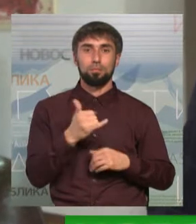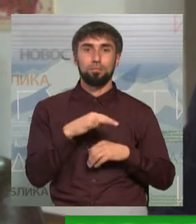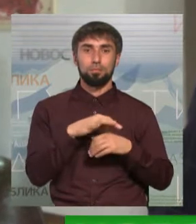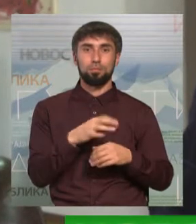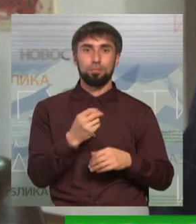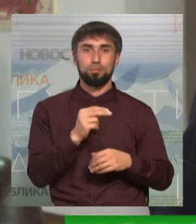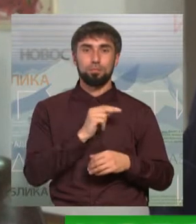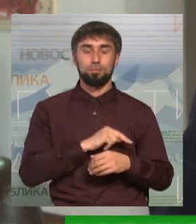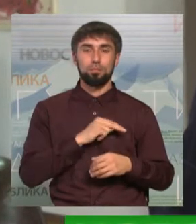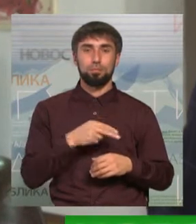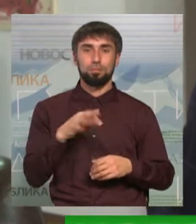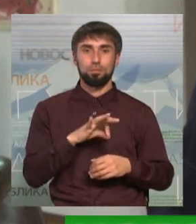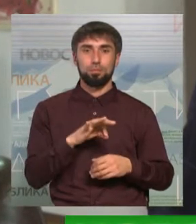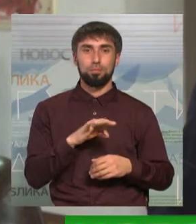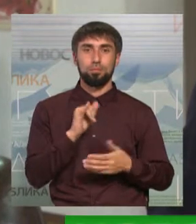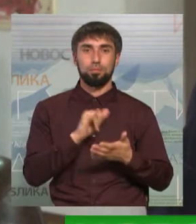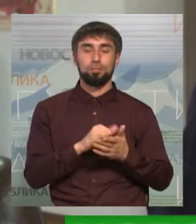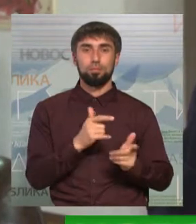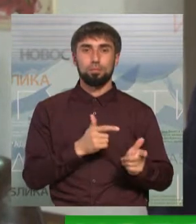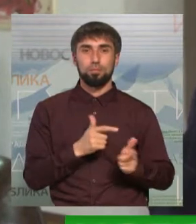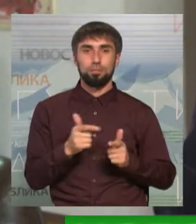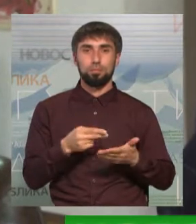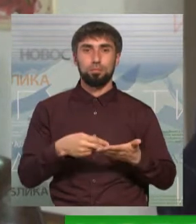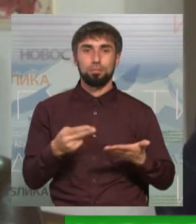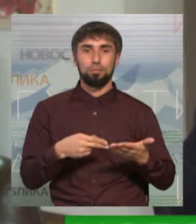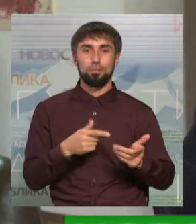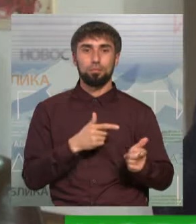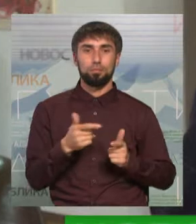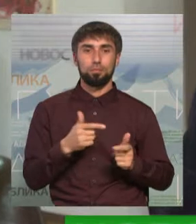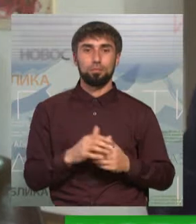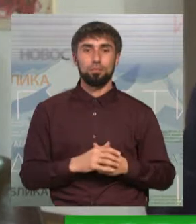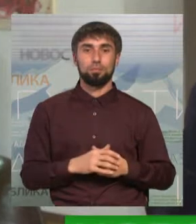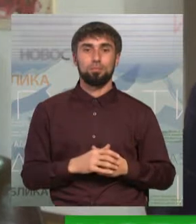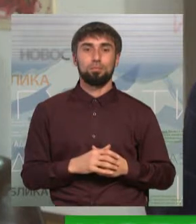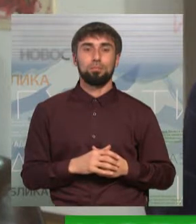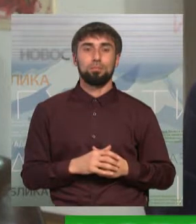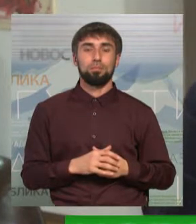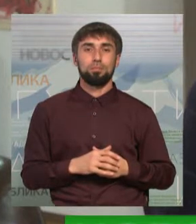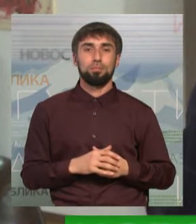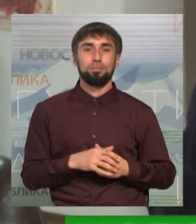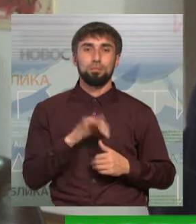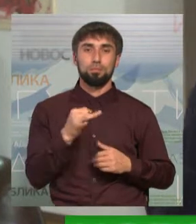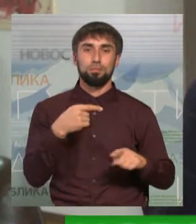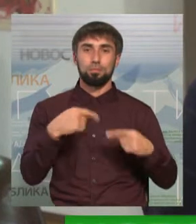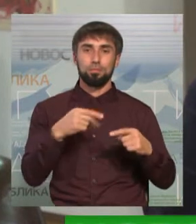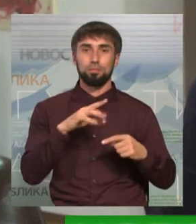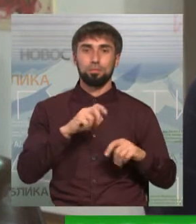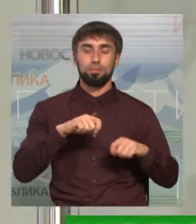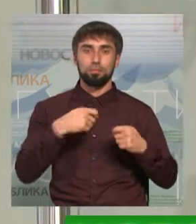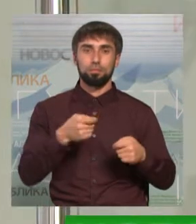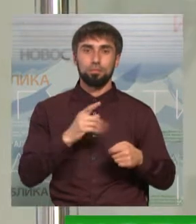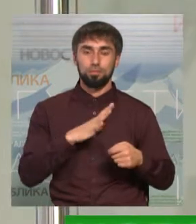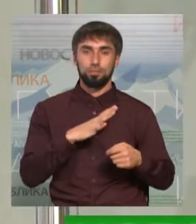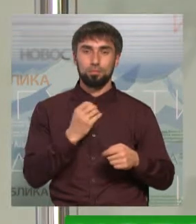по составлению соглашений, по подписанию соглашений о выделении дополнительного еще футбольного поля и